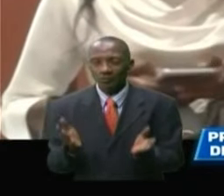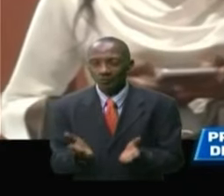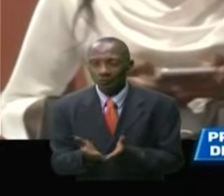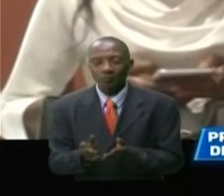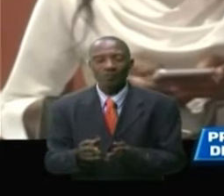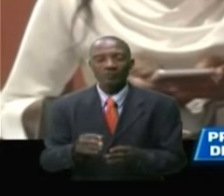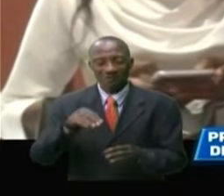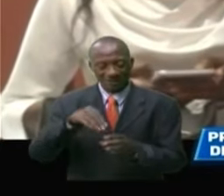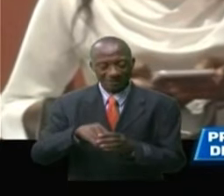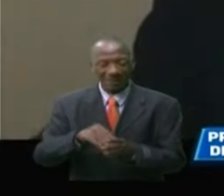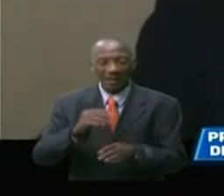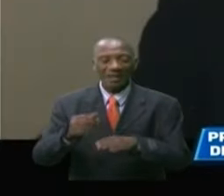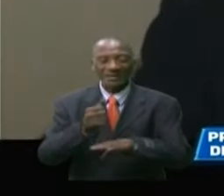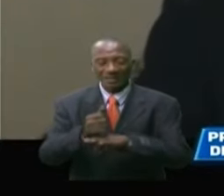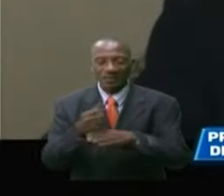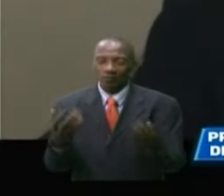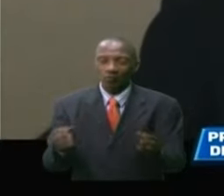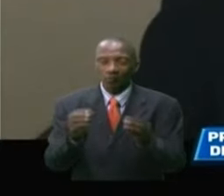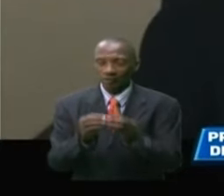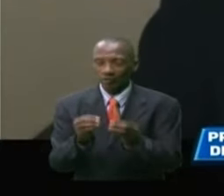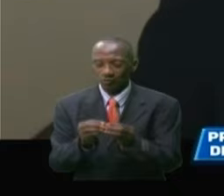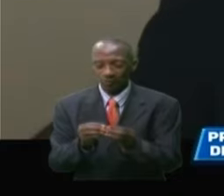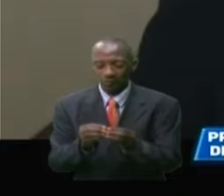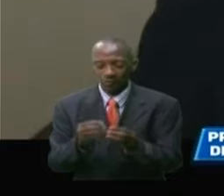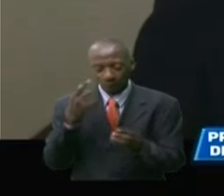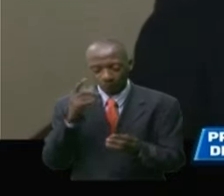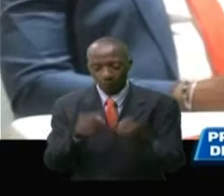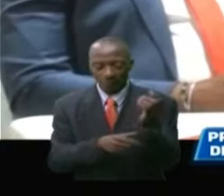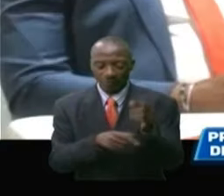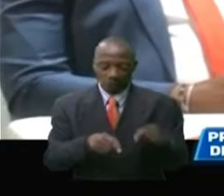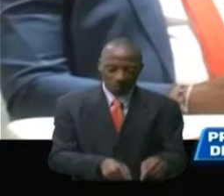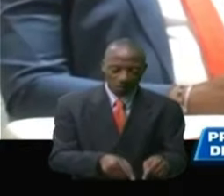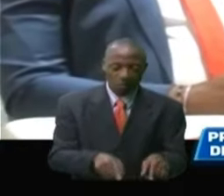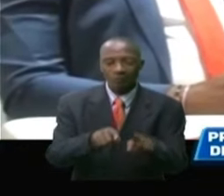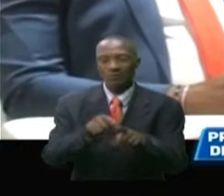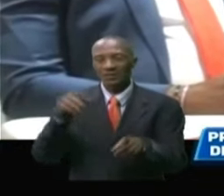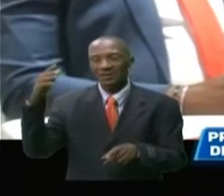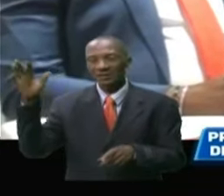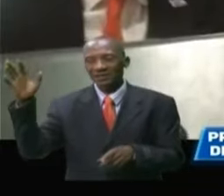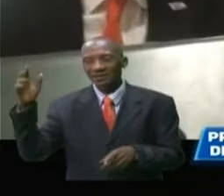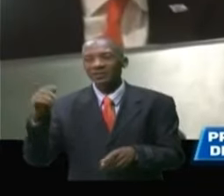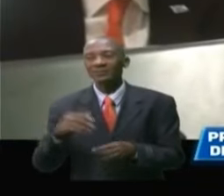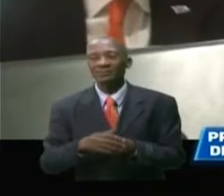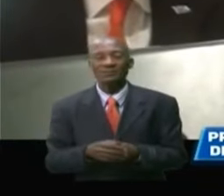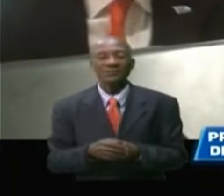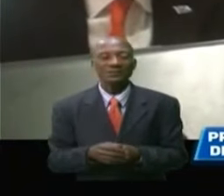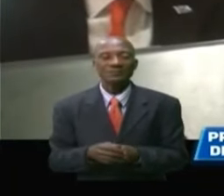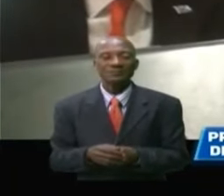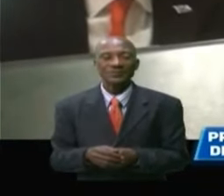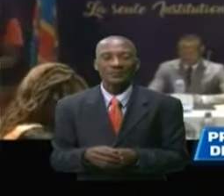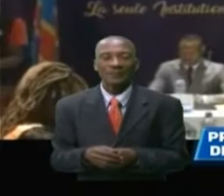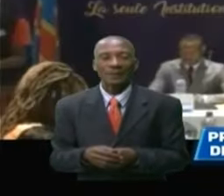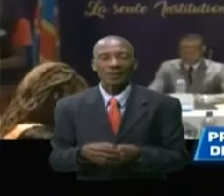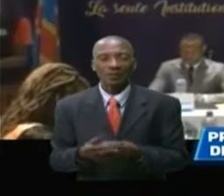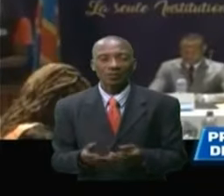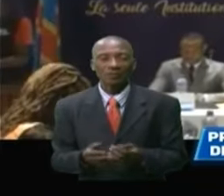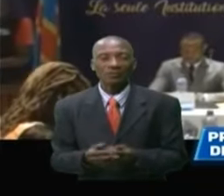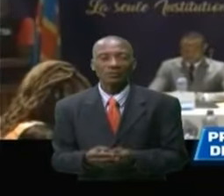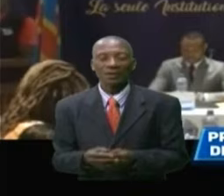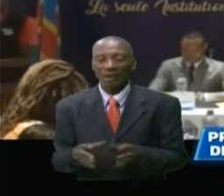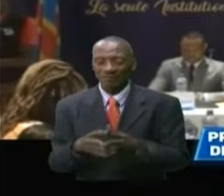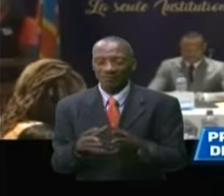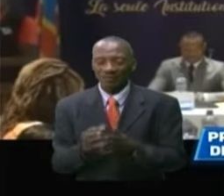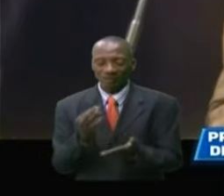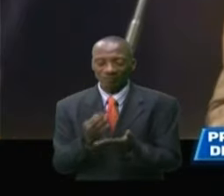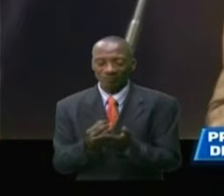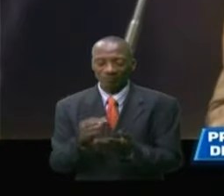atelier d'experts aussi bien nationaux qu'étrangers, venus de toutes les parties du pays. Des fructueuses assises organisées par le Fonds spécial pour